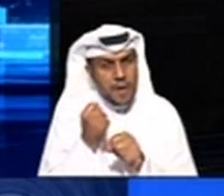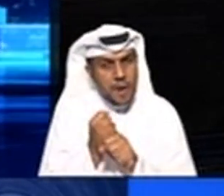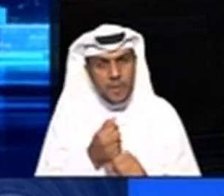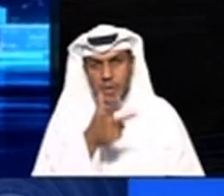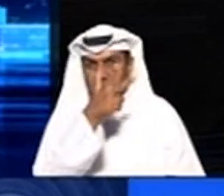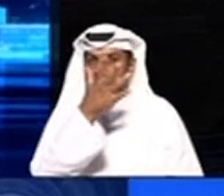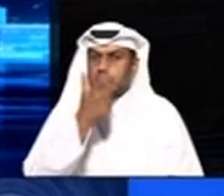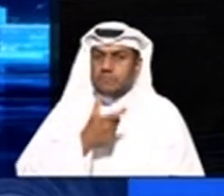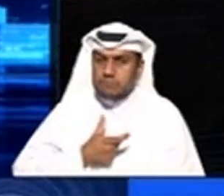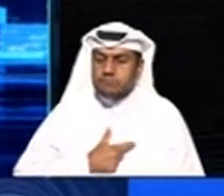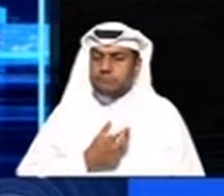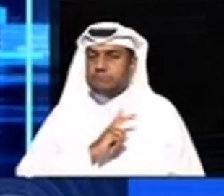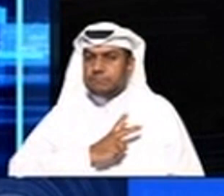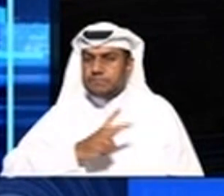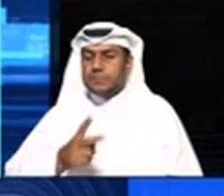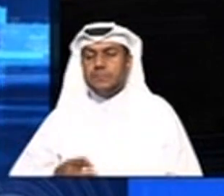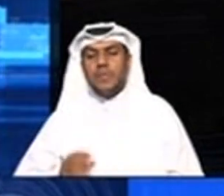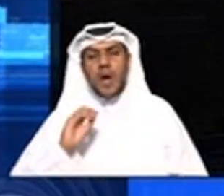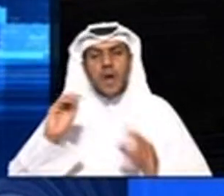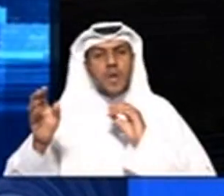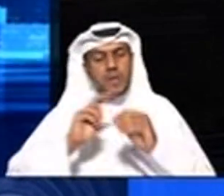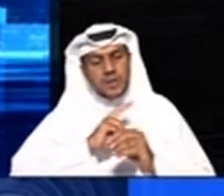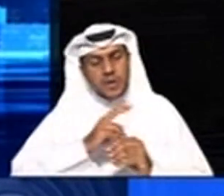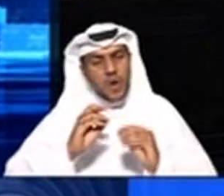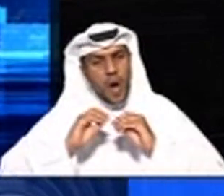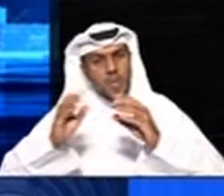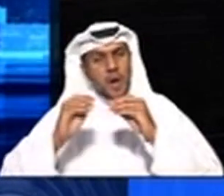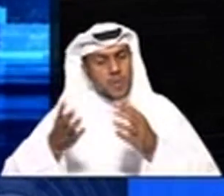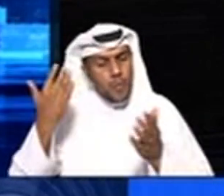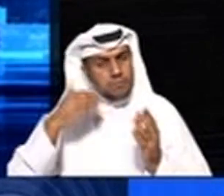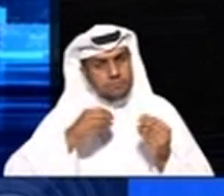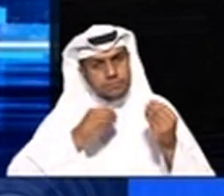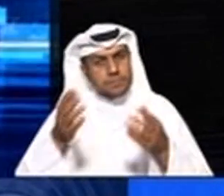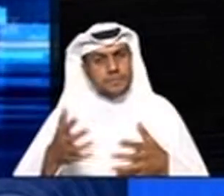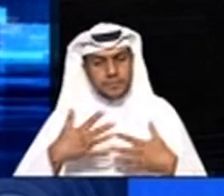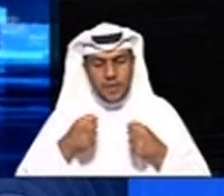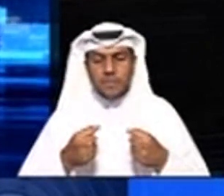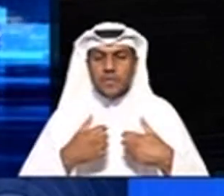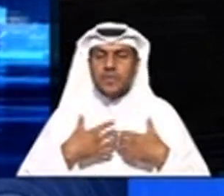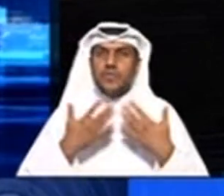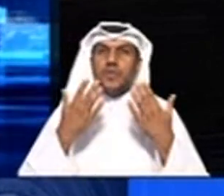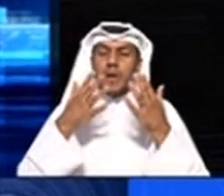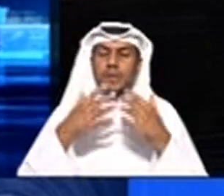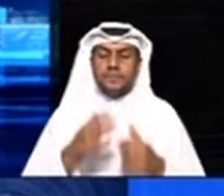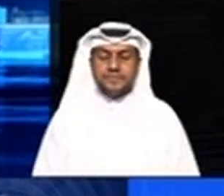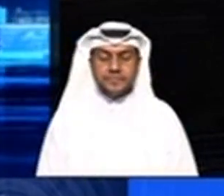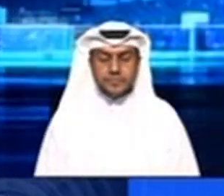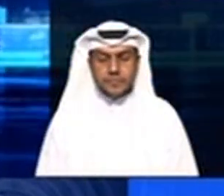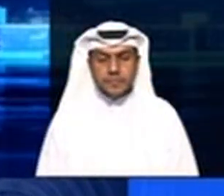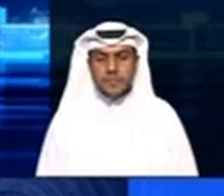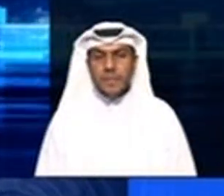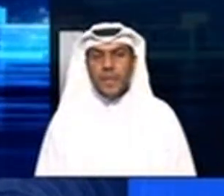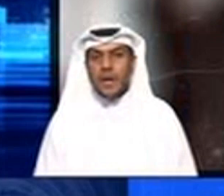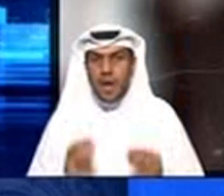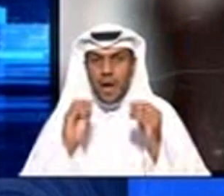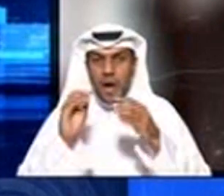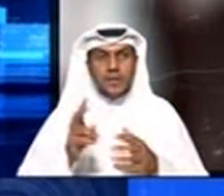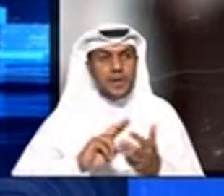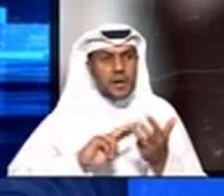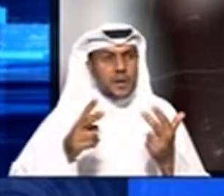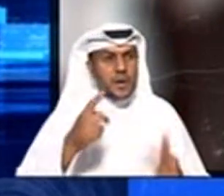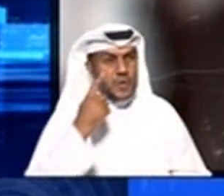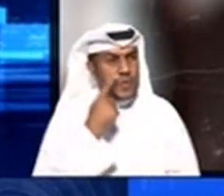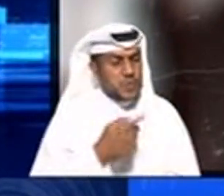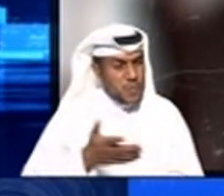أوسمة حصل عليها سموه الله يحفظه وشافيه، وأيضا يضاف إلى تكريم سموه في العديد من المحافل،